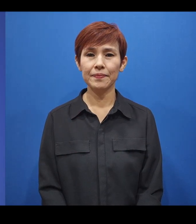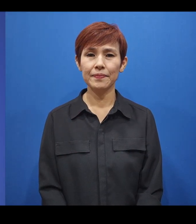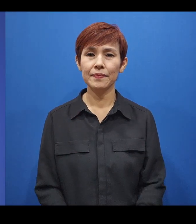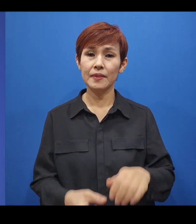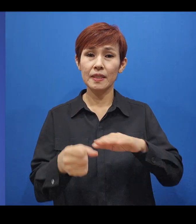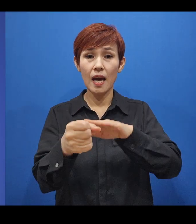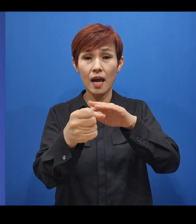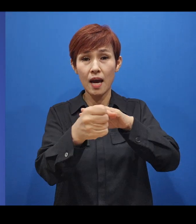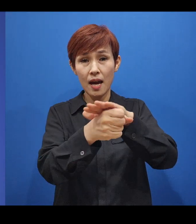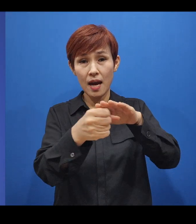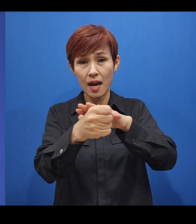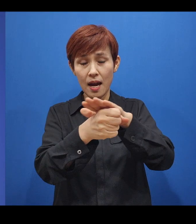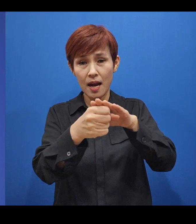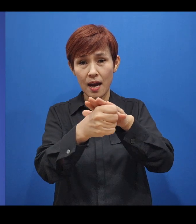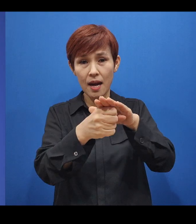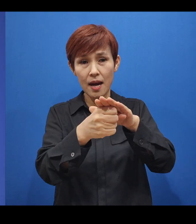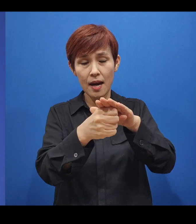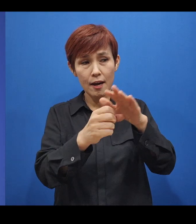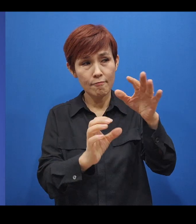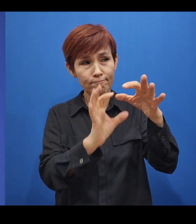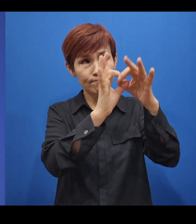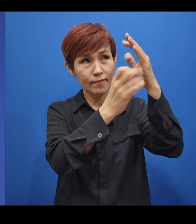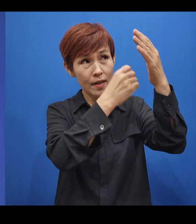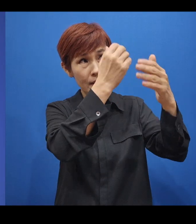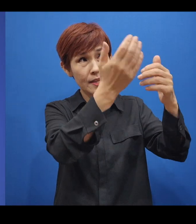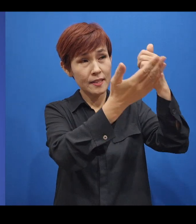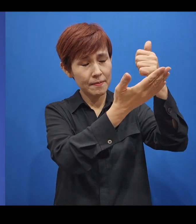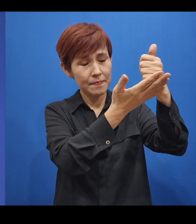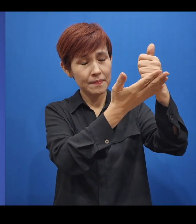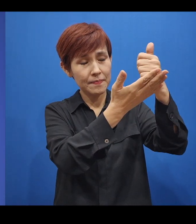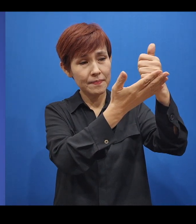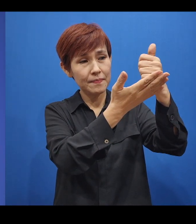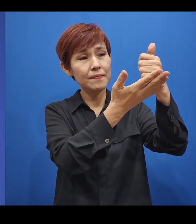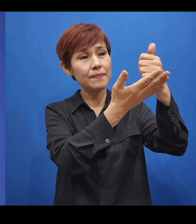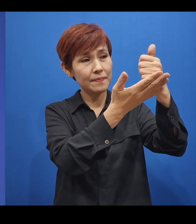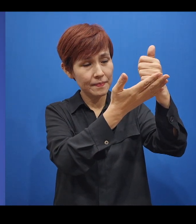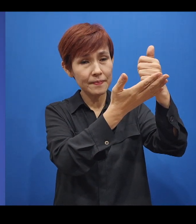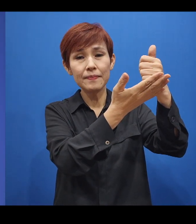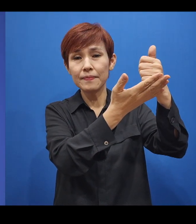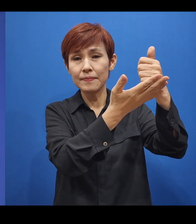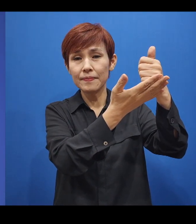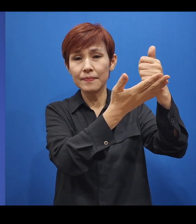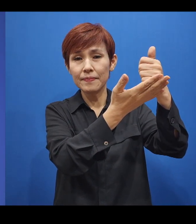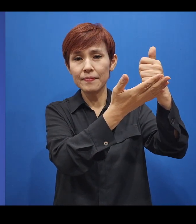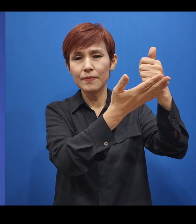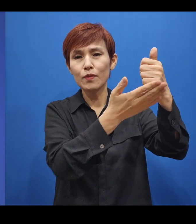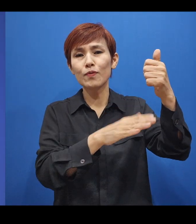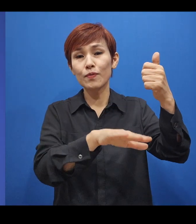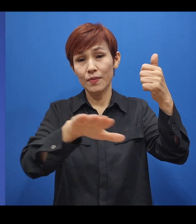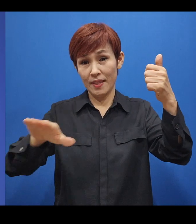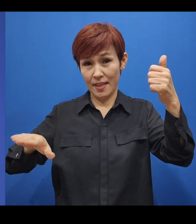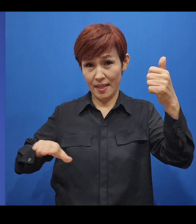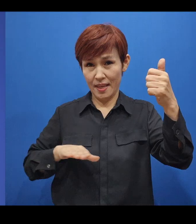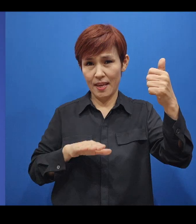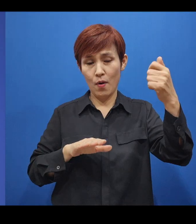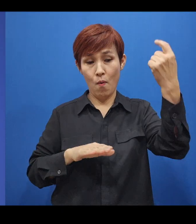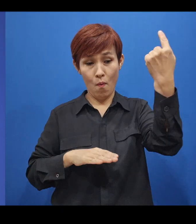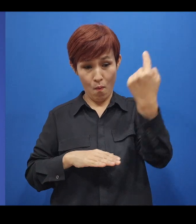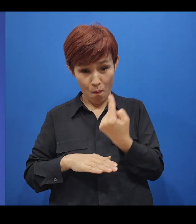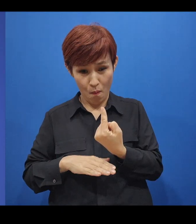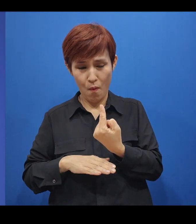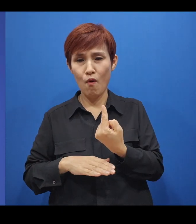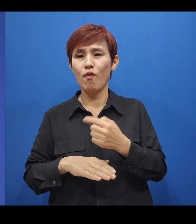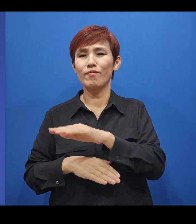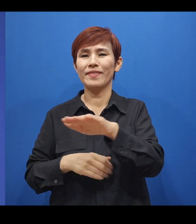사랑이 소속되어 계신 하나님, 사랑 그 자체이신 하나님이 우리에게 오시면